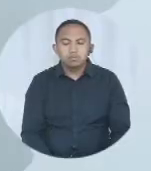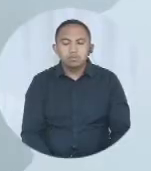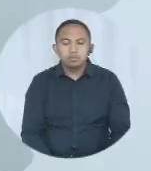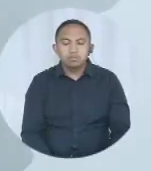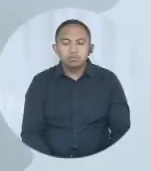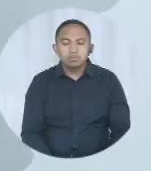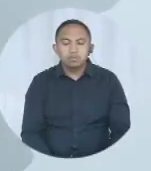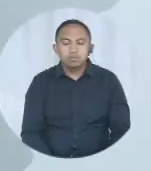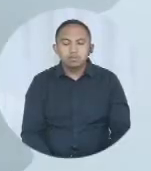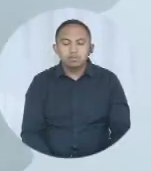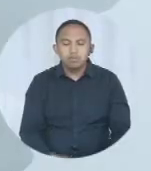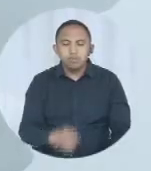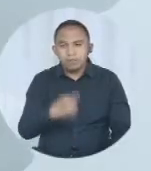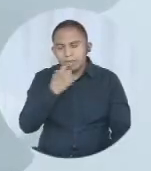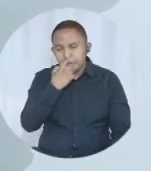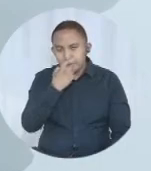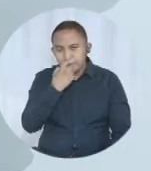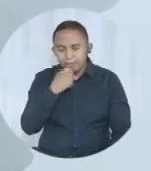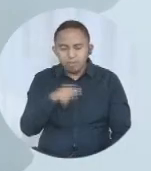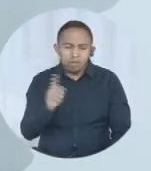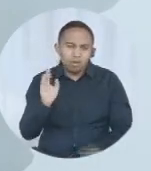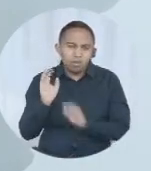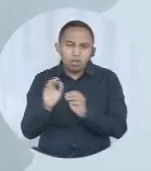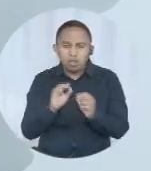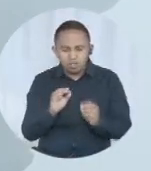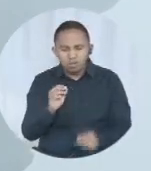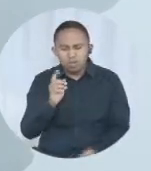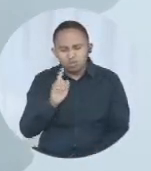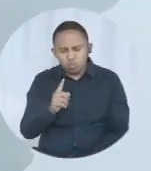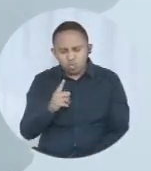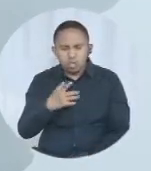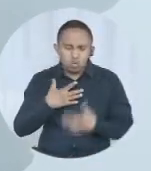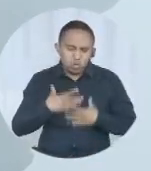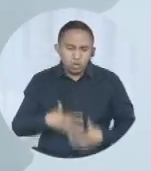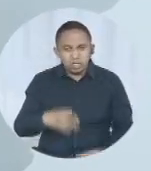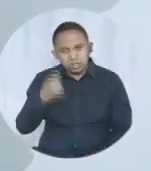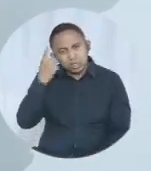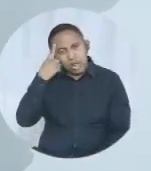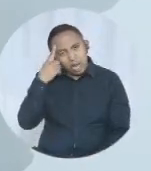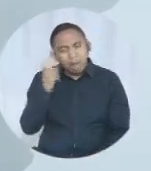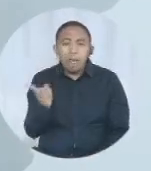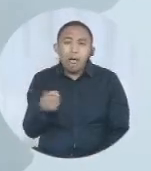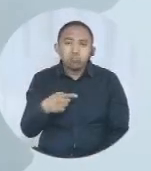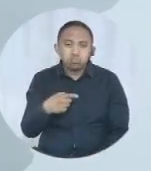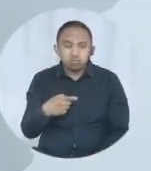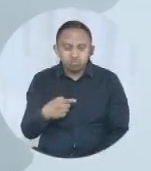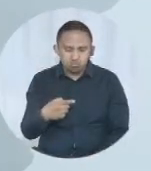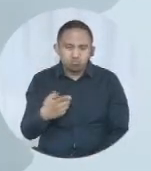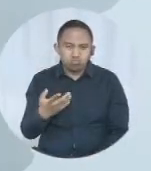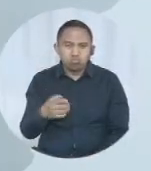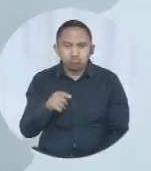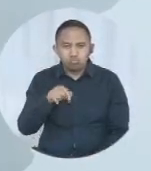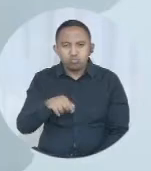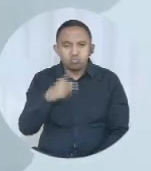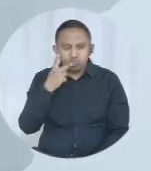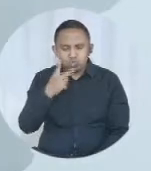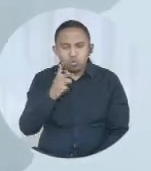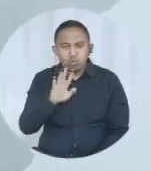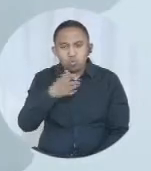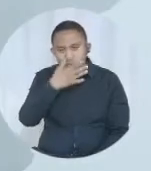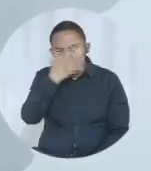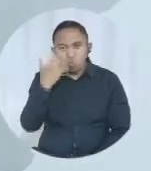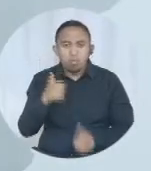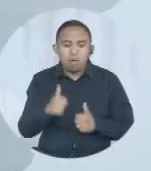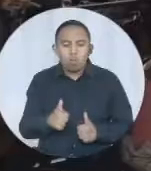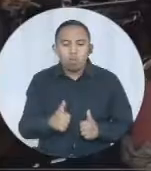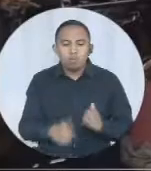Androany dia mpianatra antsika indray ny fananana toetsaina miabo Inaly Soran-Driamasinoro atao anatin'ity vaovao ny fanabiazana olombanina